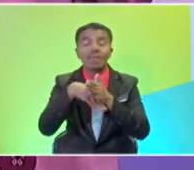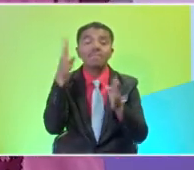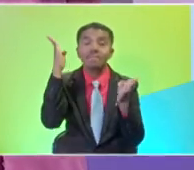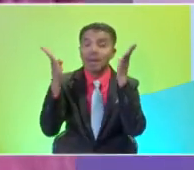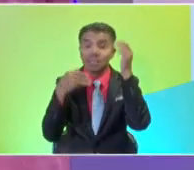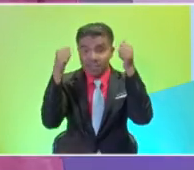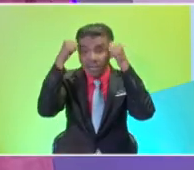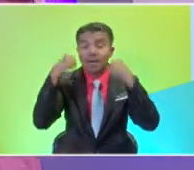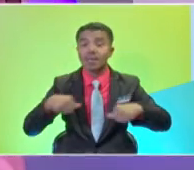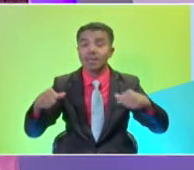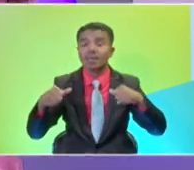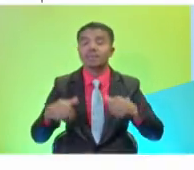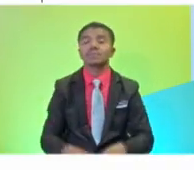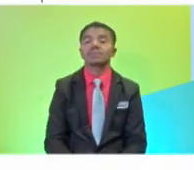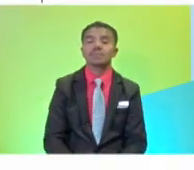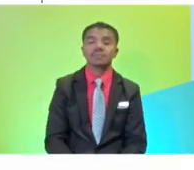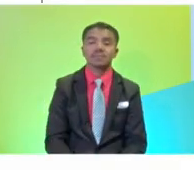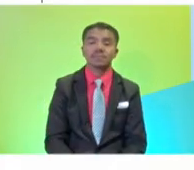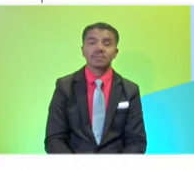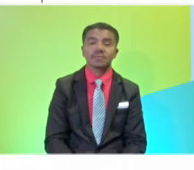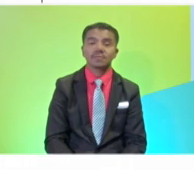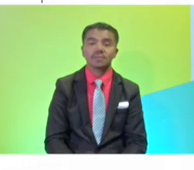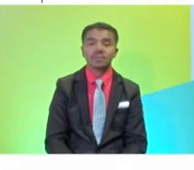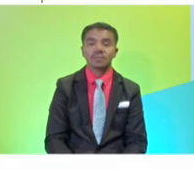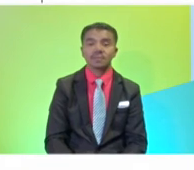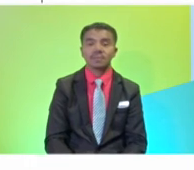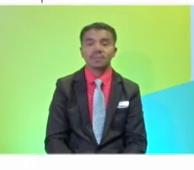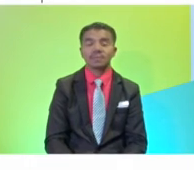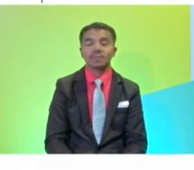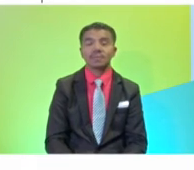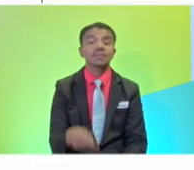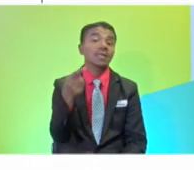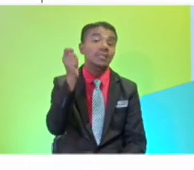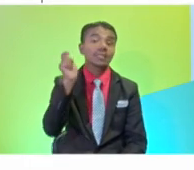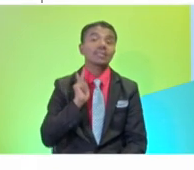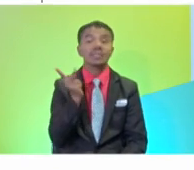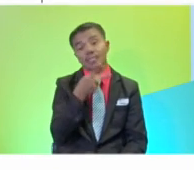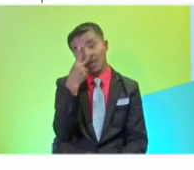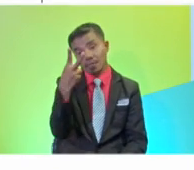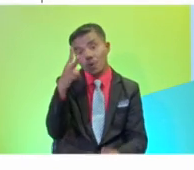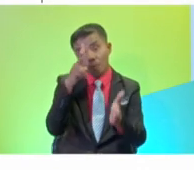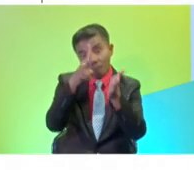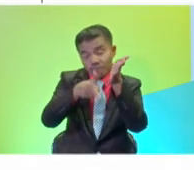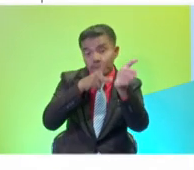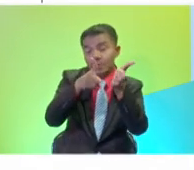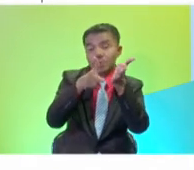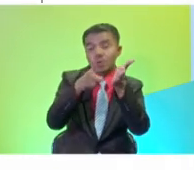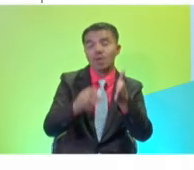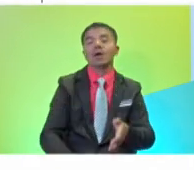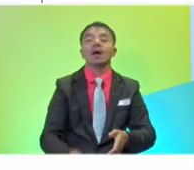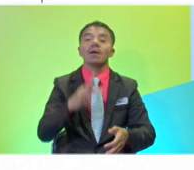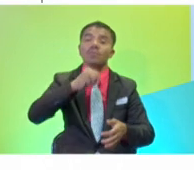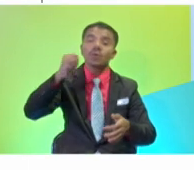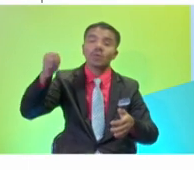mana aktiviti ini Aan kalau kita rujuk pada di Kure TV tu eh ada aktiviti murid diminta untuk melakar gambar bagi